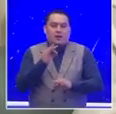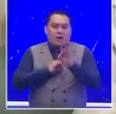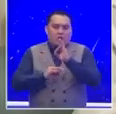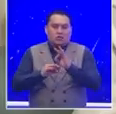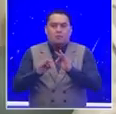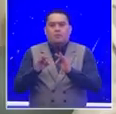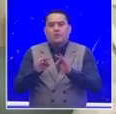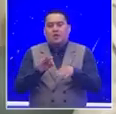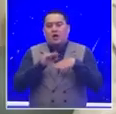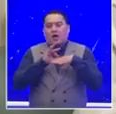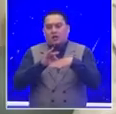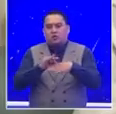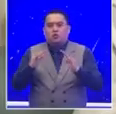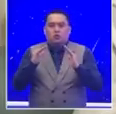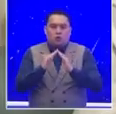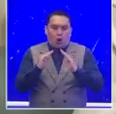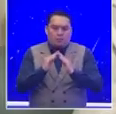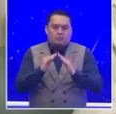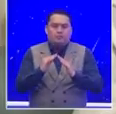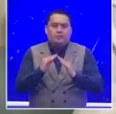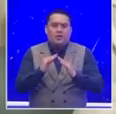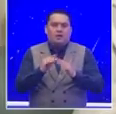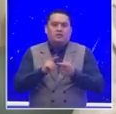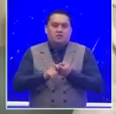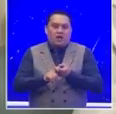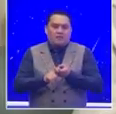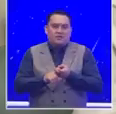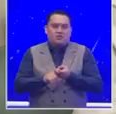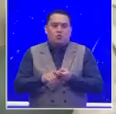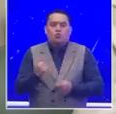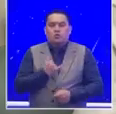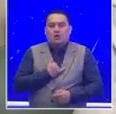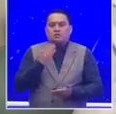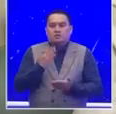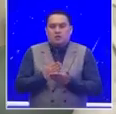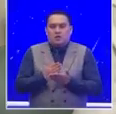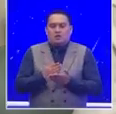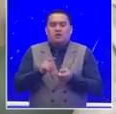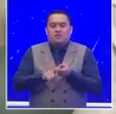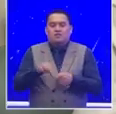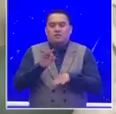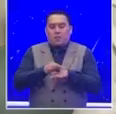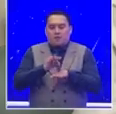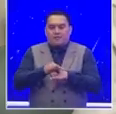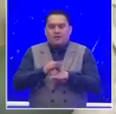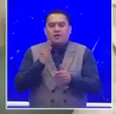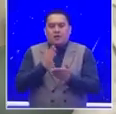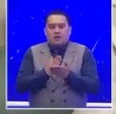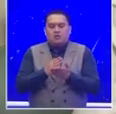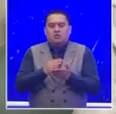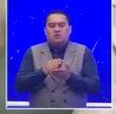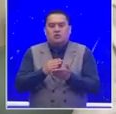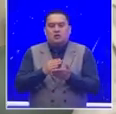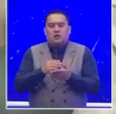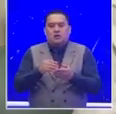средства доставляются на дом. Лекарственные препараты в зависимости от нозологии, в зависимости от того, с каким заболеванием пациент состоит на диспансерном